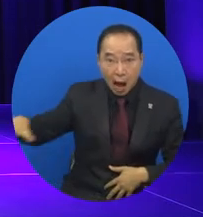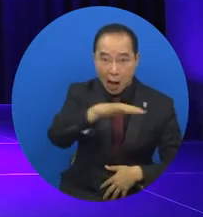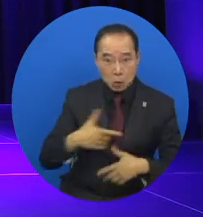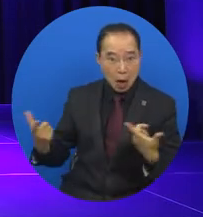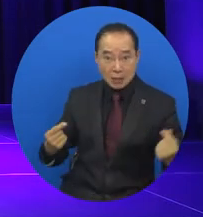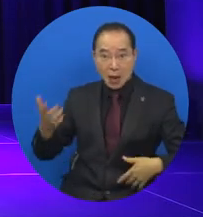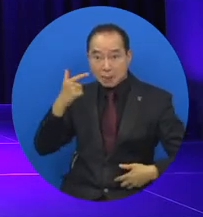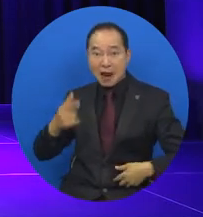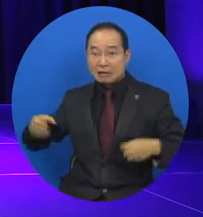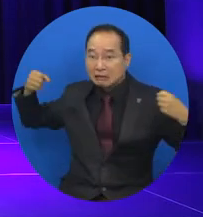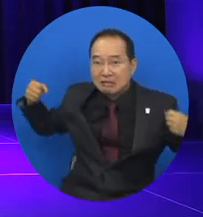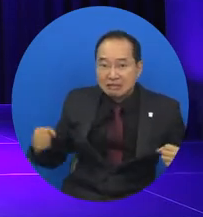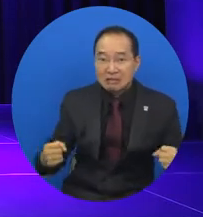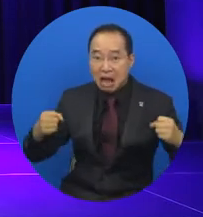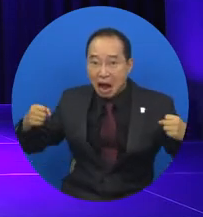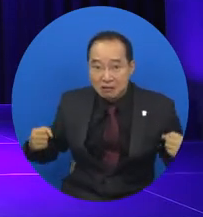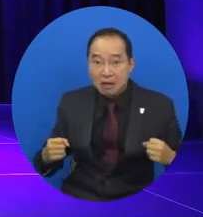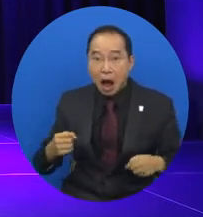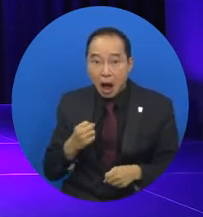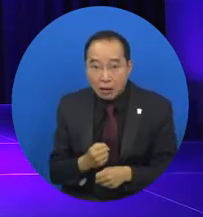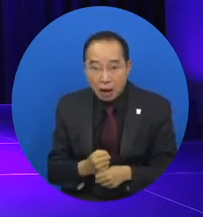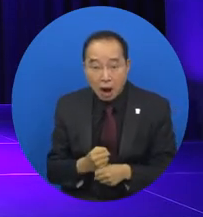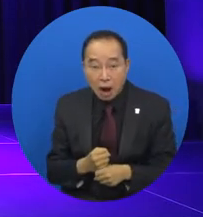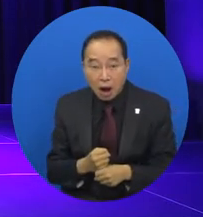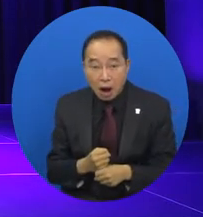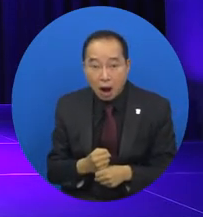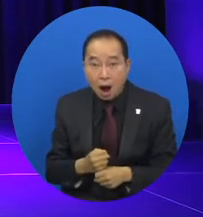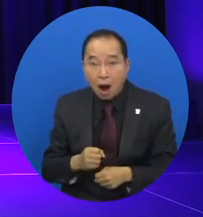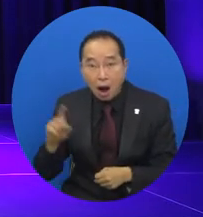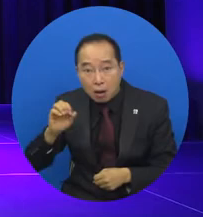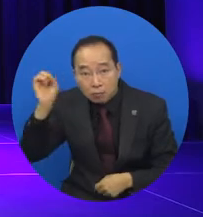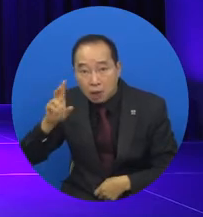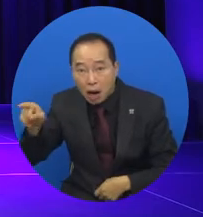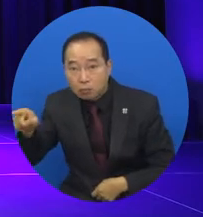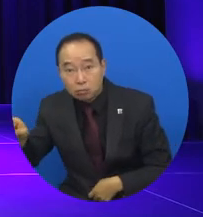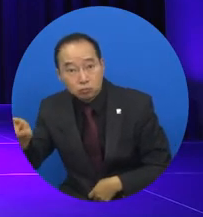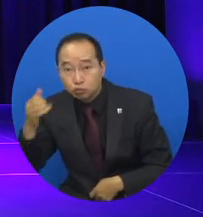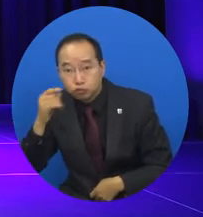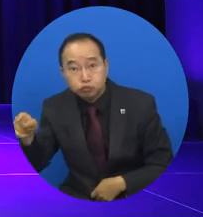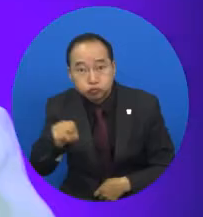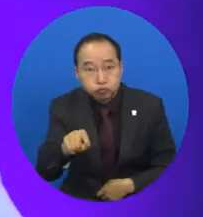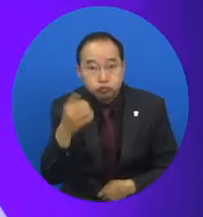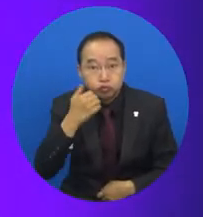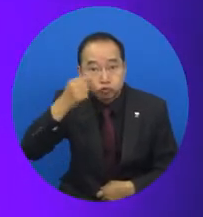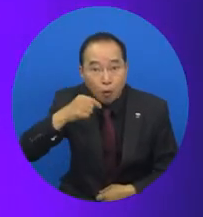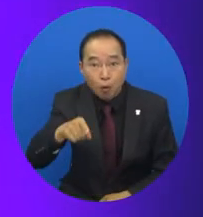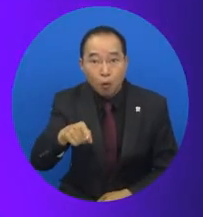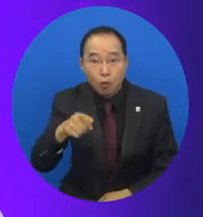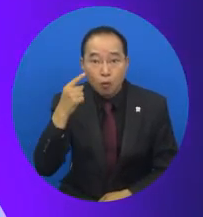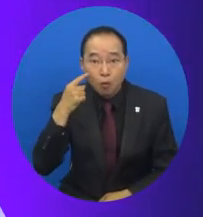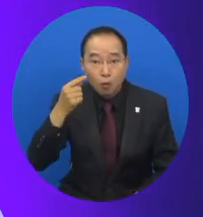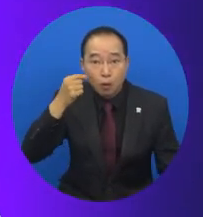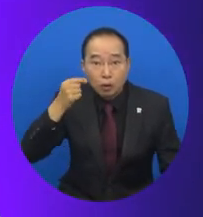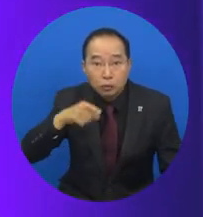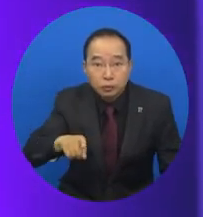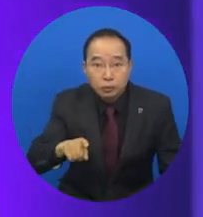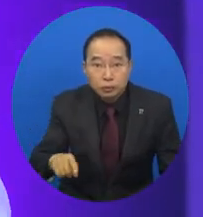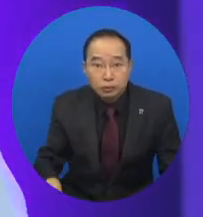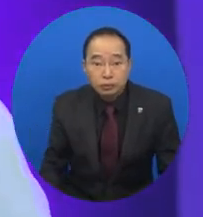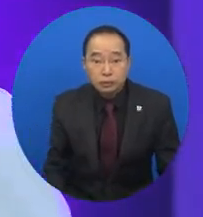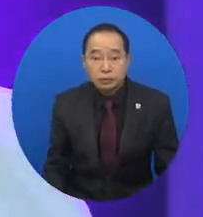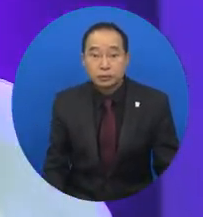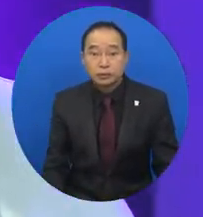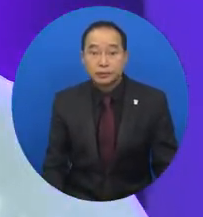전체 역동이 딱 일어나면서 다 같이 으쌰, 으쌰를 시작을 했는데 갑자기 한 분이 우시는 거예요. 아, 왜 그러세요? 라고 얘기를